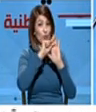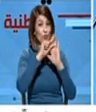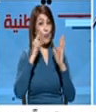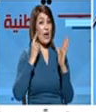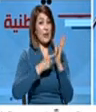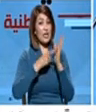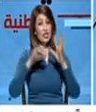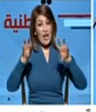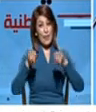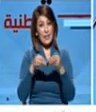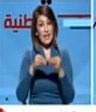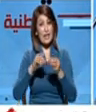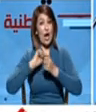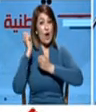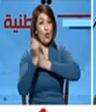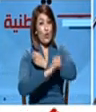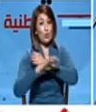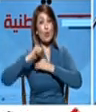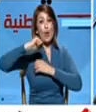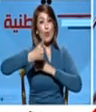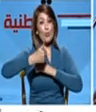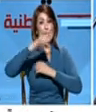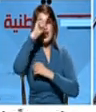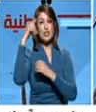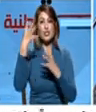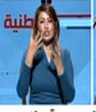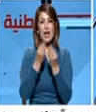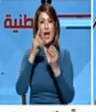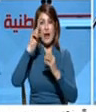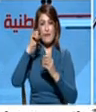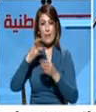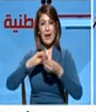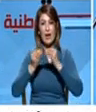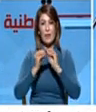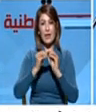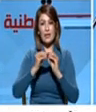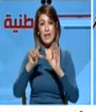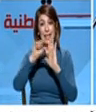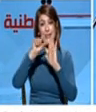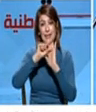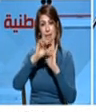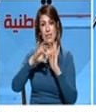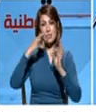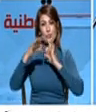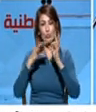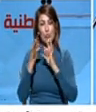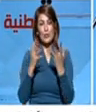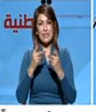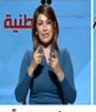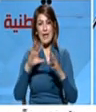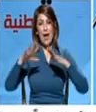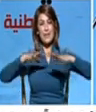بدايه الاسبوع المقبل ان شاء الله مع اه امر فيه شروط هي الاجراءات في حقوق العمال بصوره واضحه وال وال ال المؤسسه ايضا